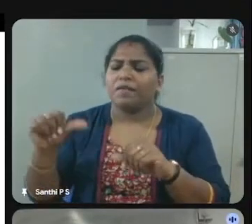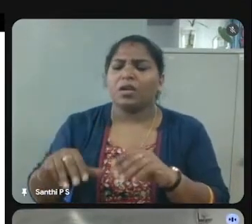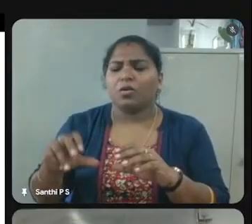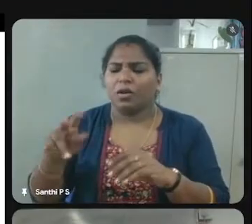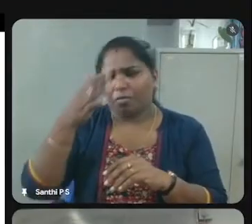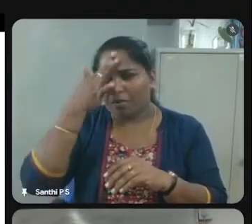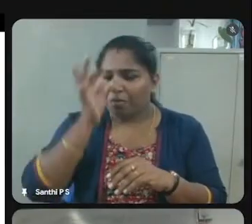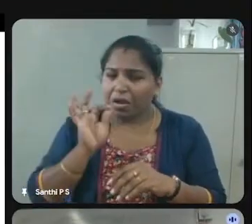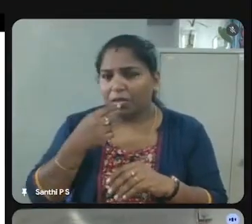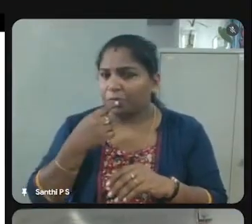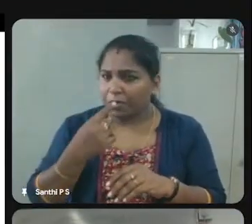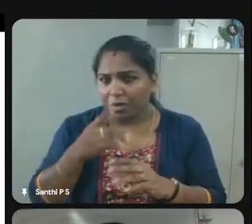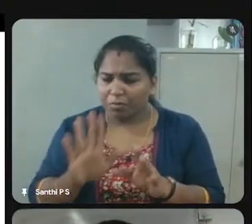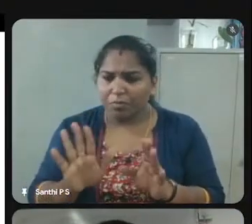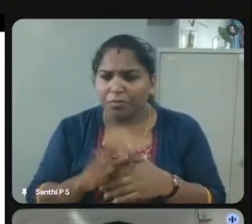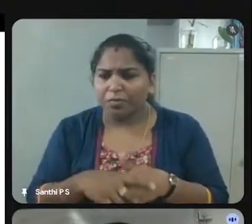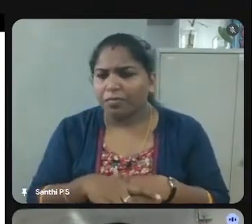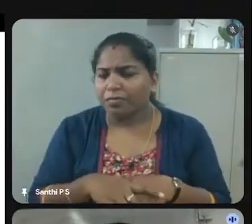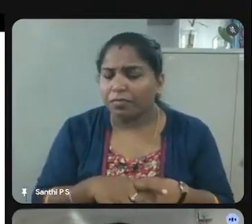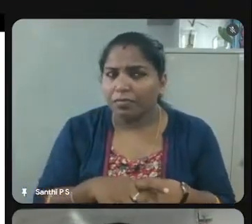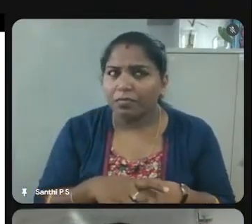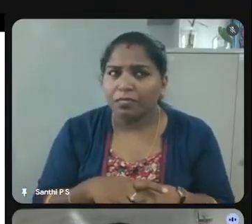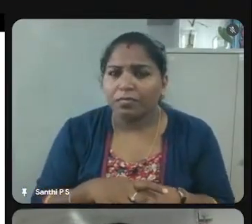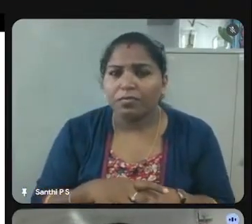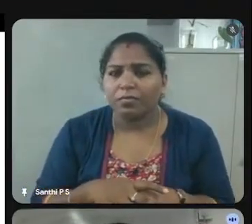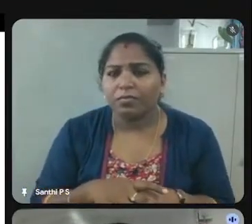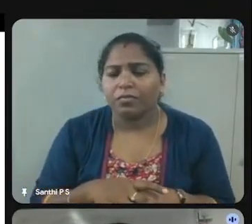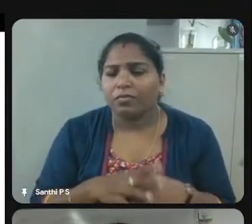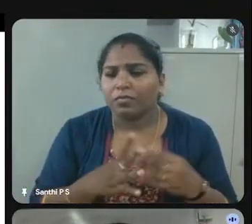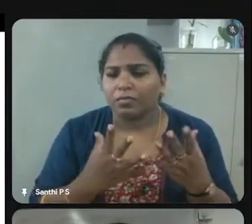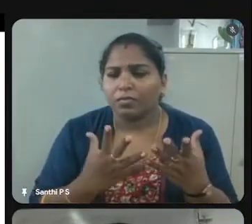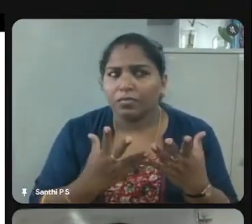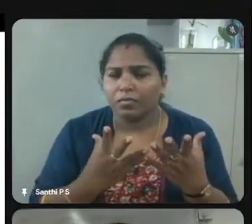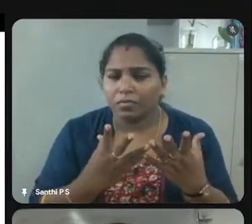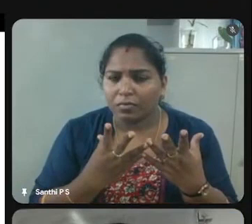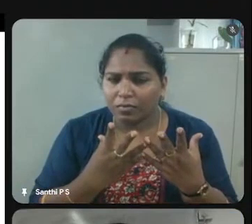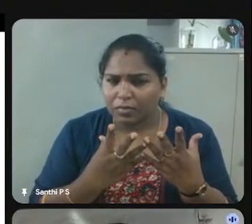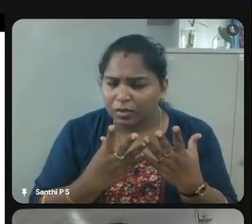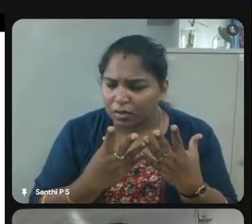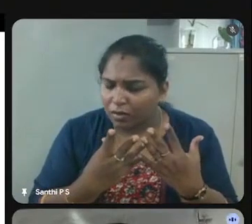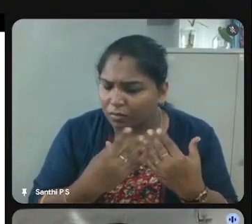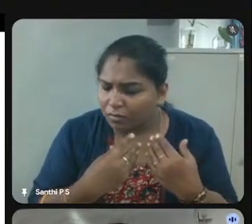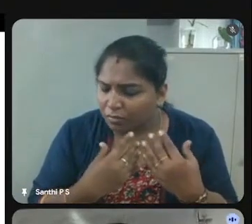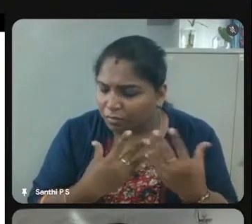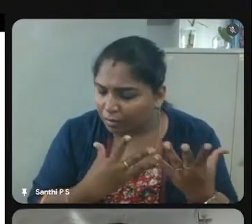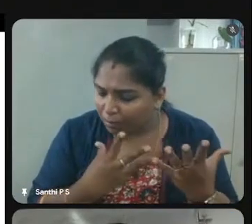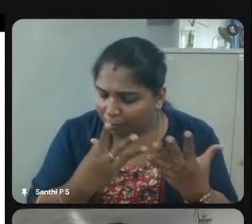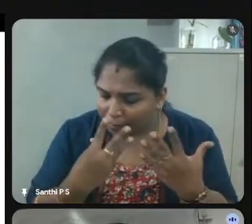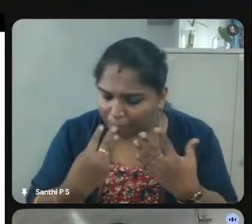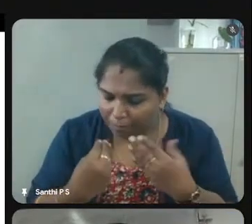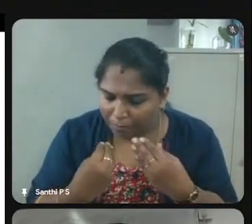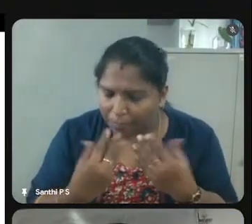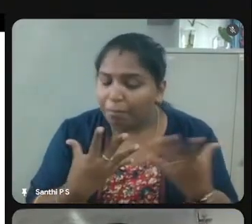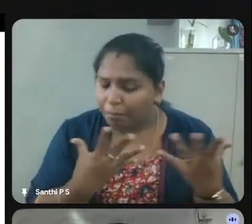വിട്ടിരിക്കുന്നത്. അപ്പം 10ാം ക്ലാസ്സിലായിരുന്നപ്പോഴും മാത്സിന് തന്നെയായിരുന്നു ഏറ്റവും മാർക്ക് കുറവ് വന്നിരിക്കുന്നത് അല്ലേ?